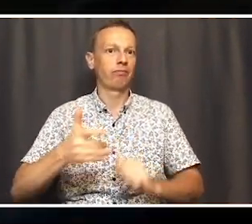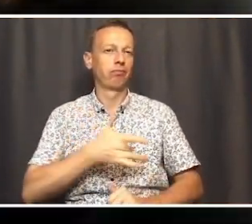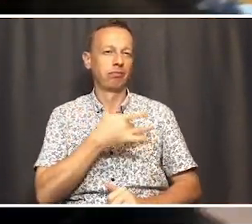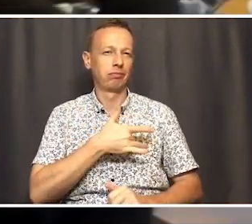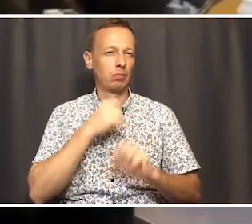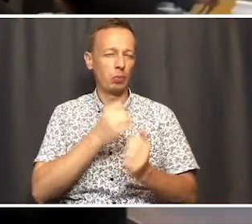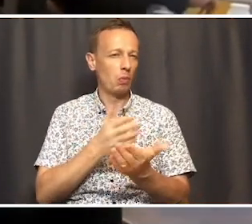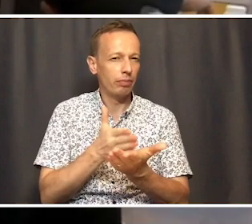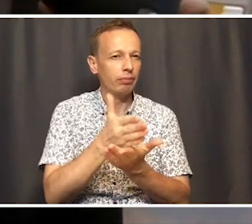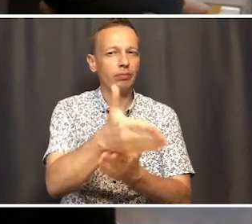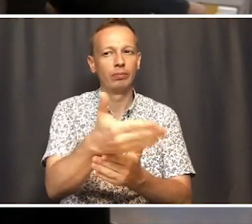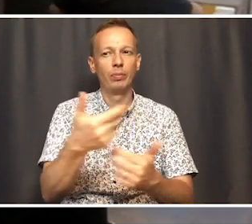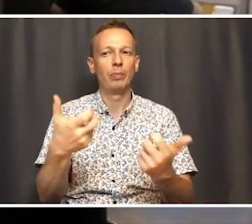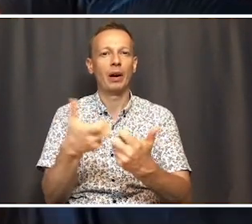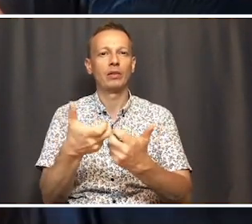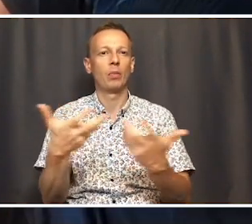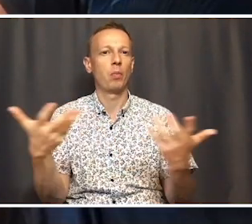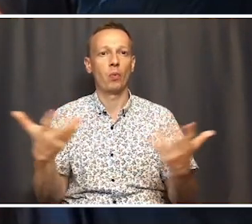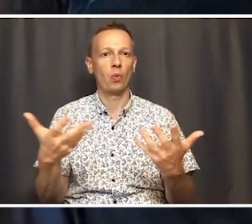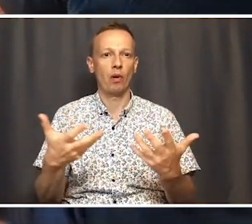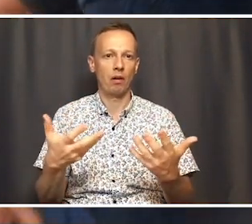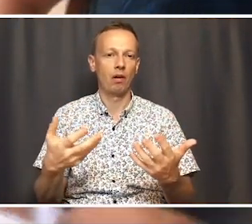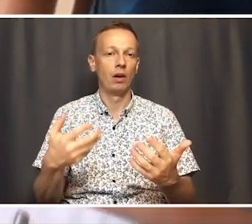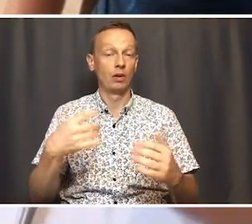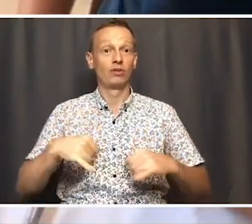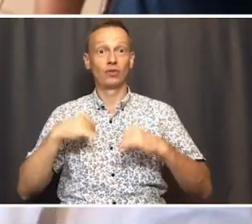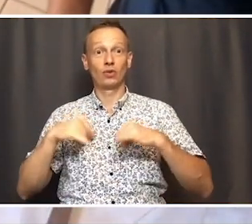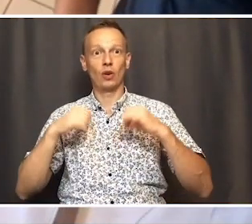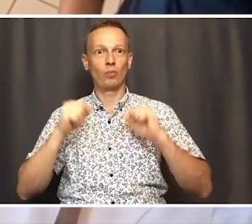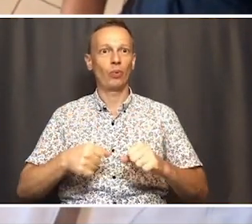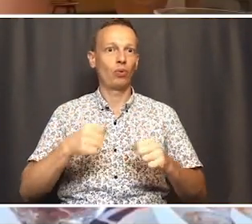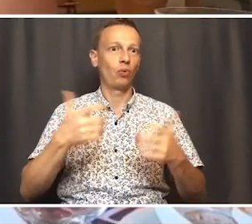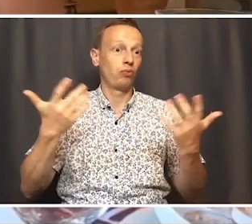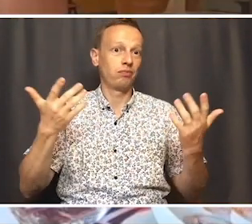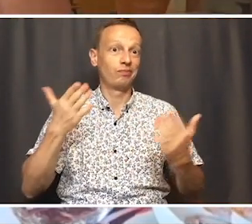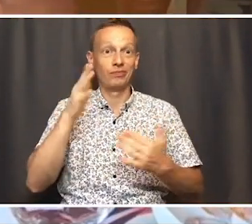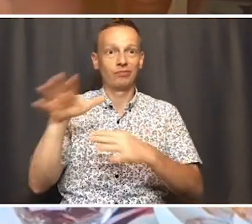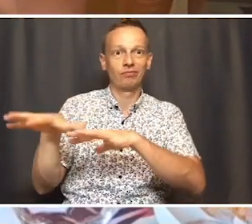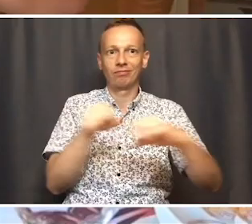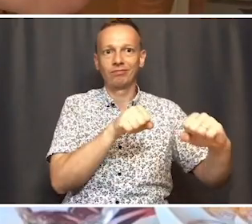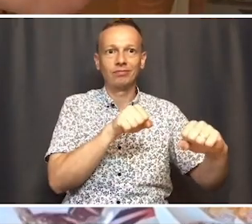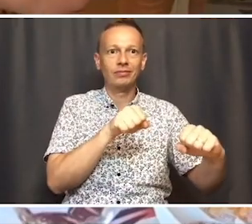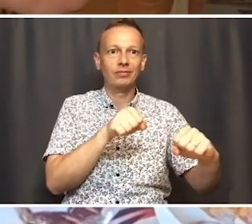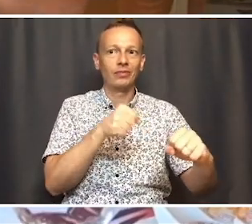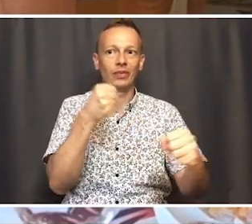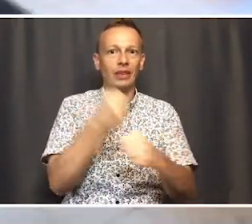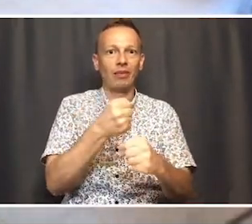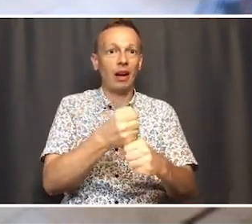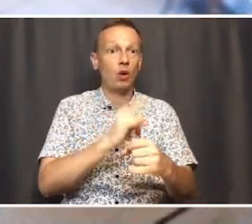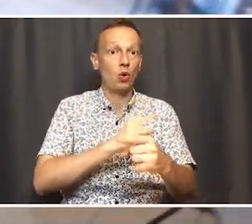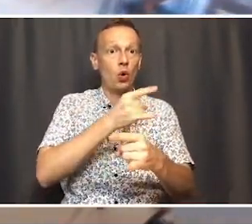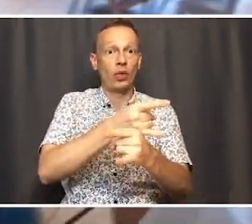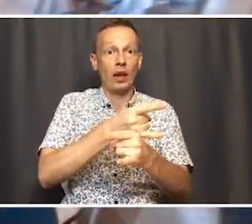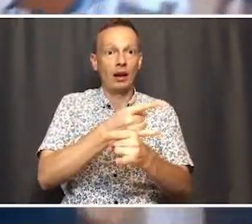perspectives intéressantes avec évidemment des débouchés concrets pour les jeunes notamment. Ils pourront être recrutés dans